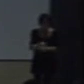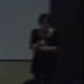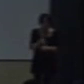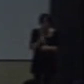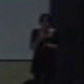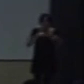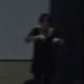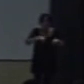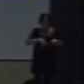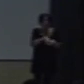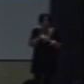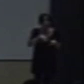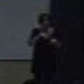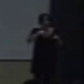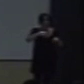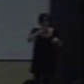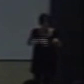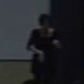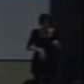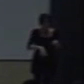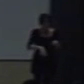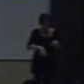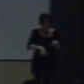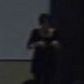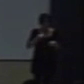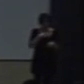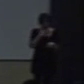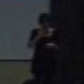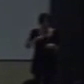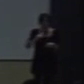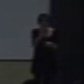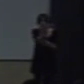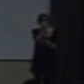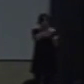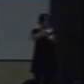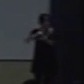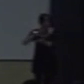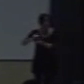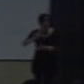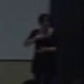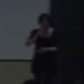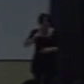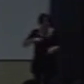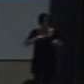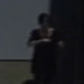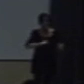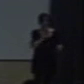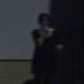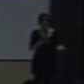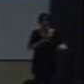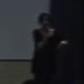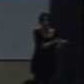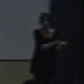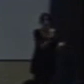lloc aquí a Catalunya on els ciutadans o on qualsevol persona pot anar a queixar-se quan un mitjà